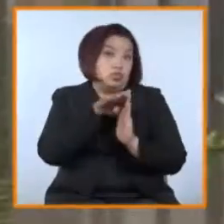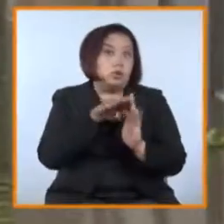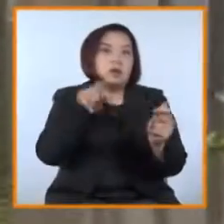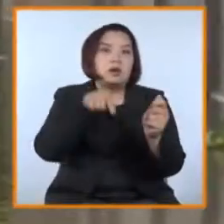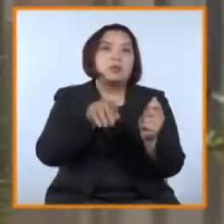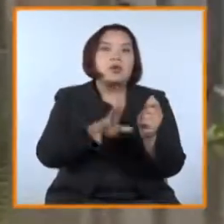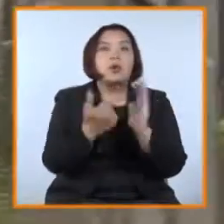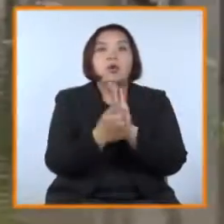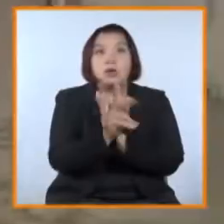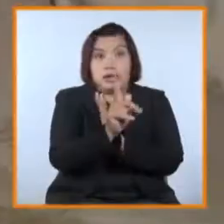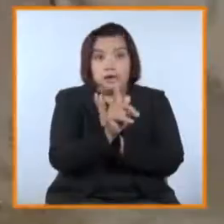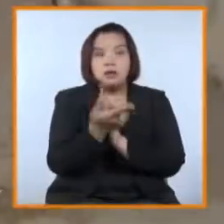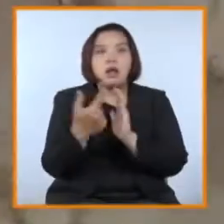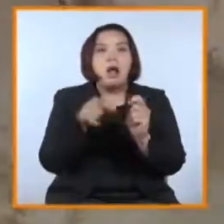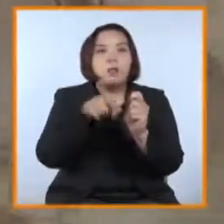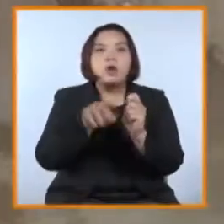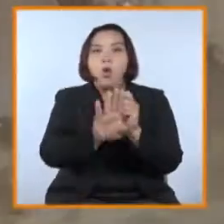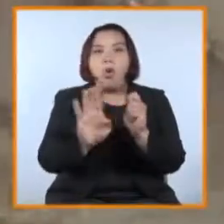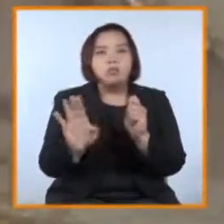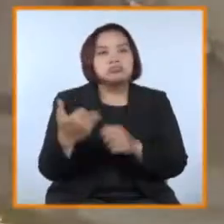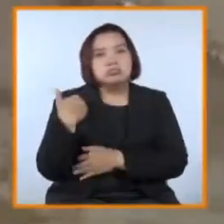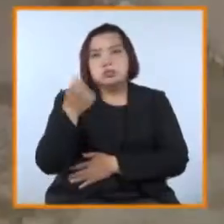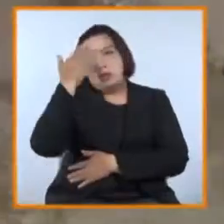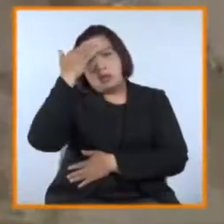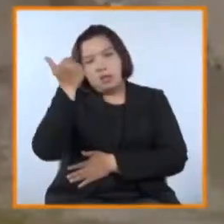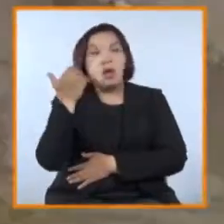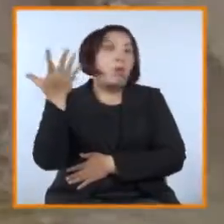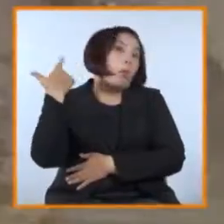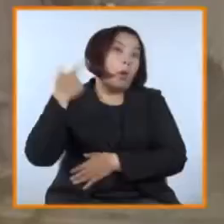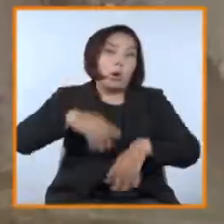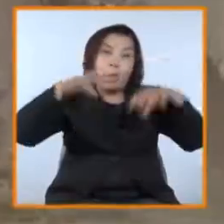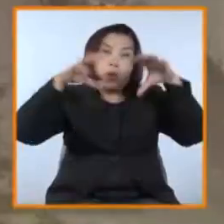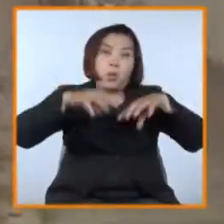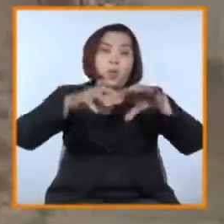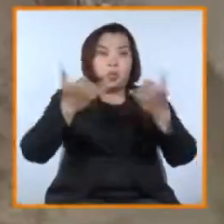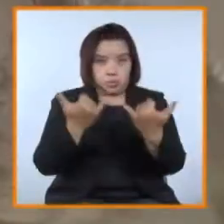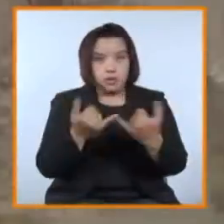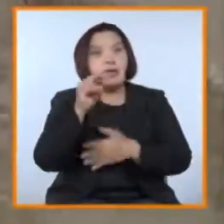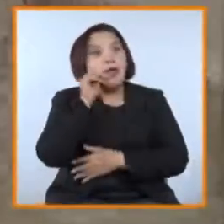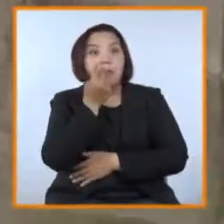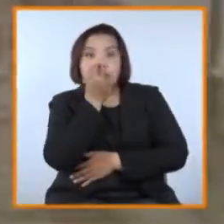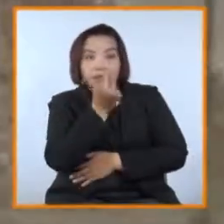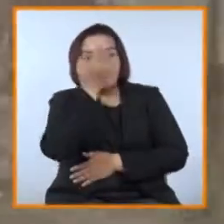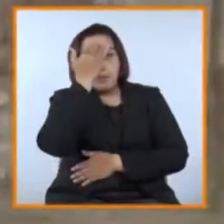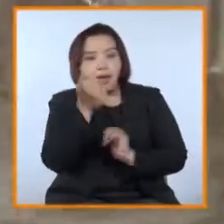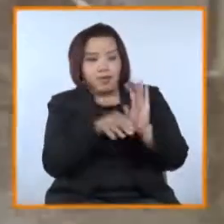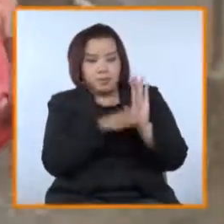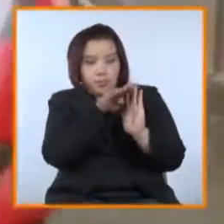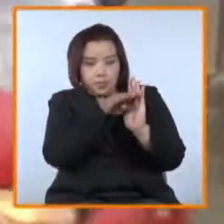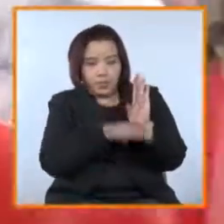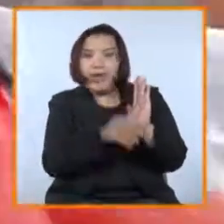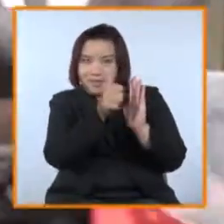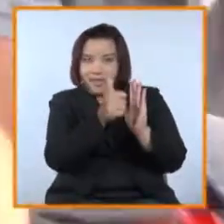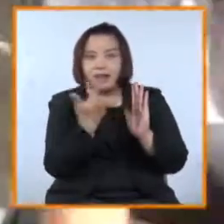แก่นและพื้นที่ใกล้เคียงเพราะว่าฝนตกหนักเมื่อคืนที่ผ่านมาตอนนี้น้ำลดกลับเข้าสู่ภาวะปกติแล้วยกเว้นซอยราช